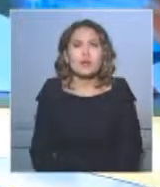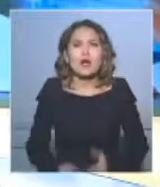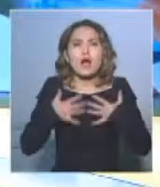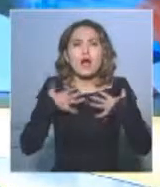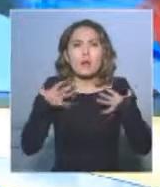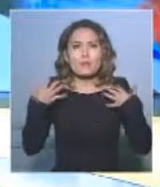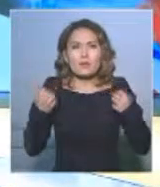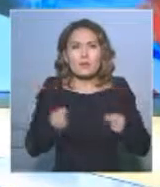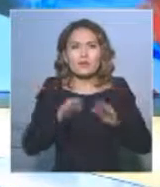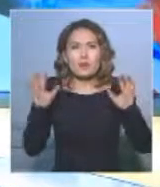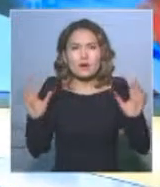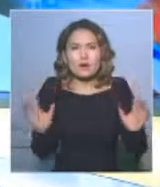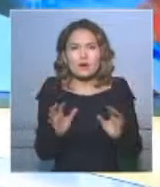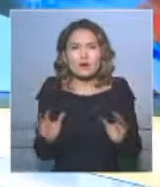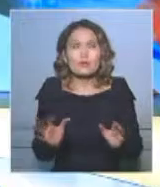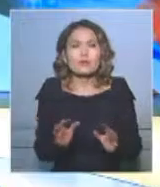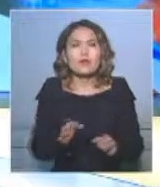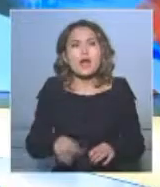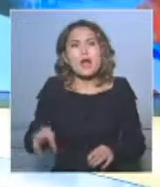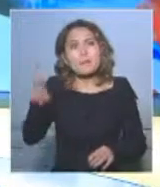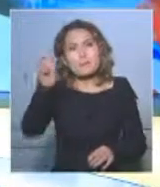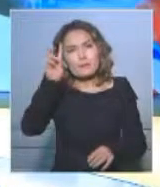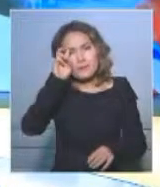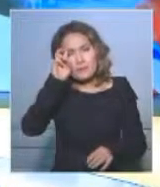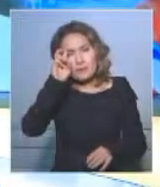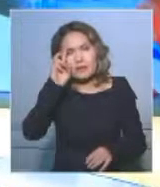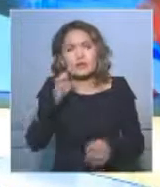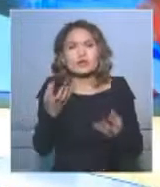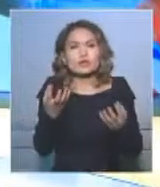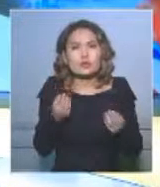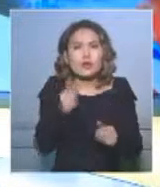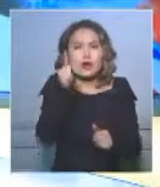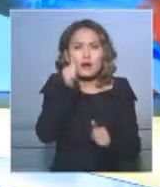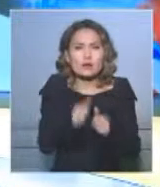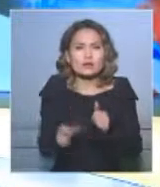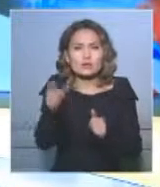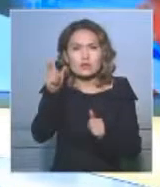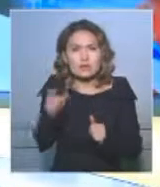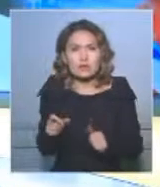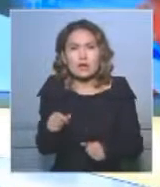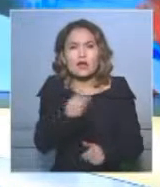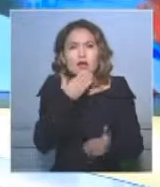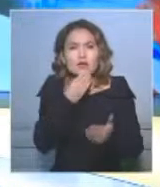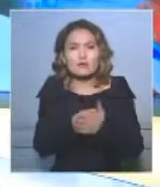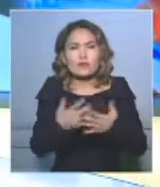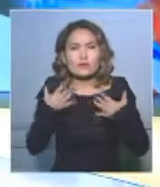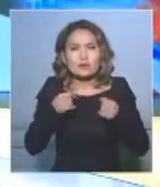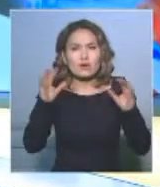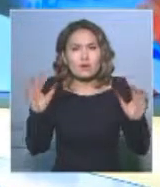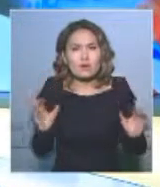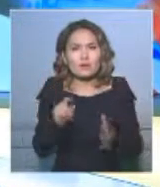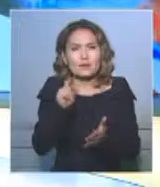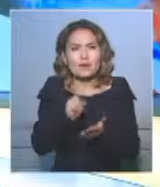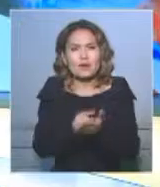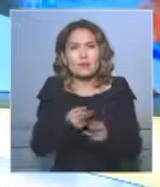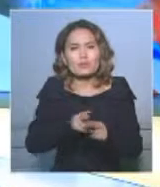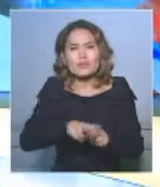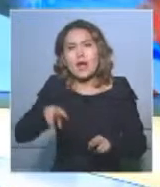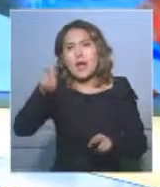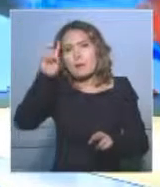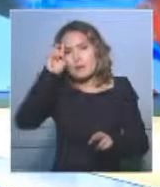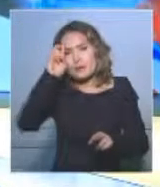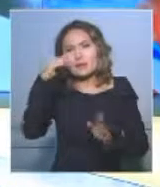Денсаулығына жауапкершілікпен қарауы мемлекеттің емес әрбір адамның өз міндеті. 100 нақты адам ұлт жоспарының жүзеге асуы бойынша